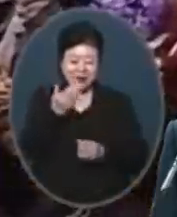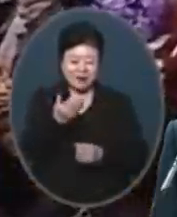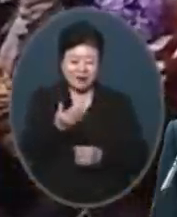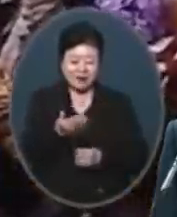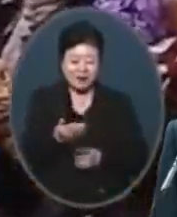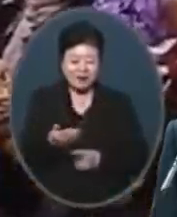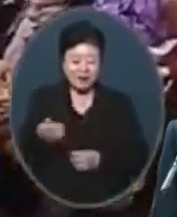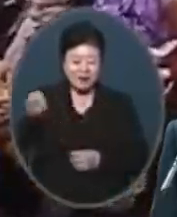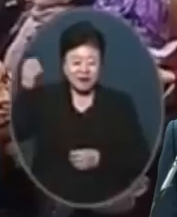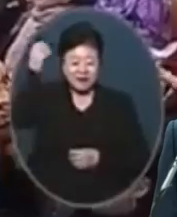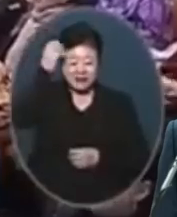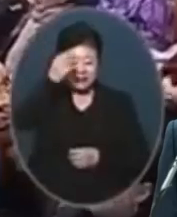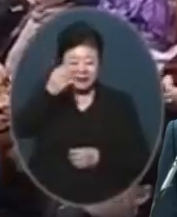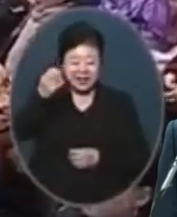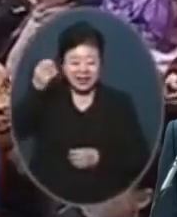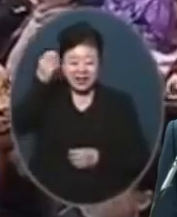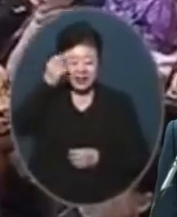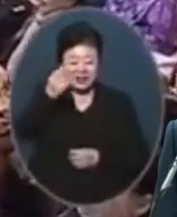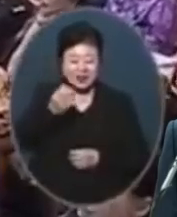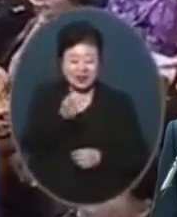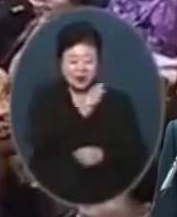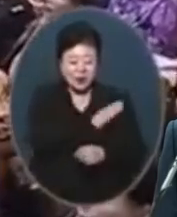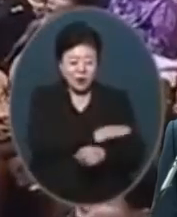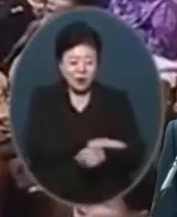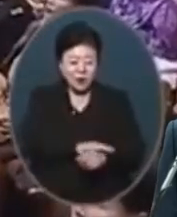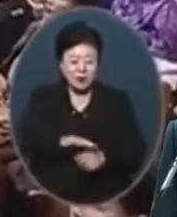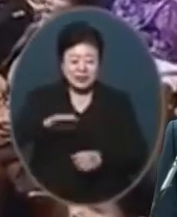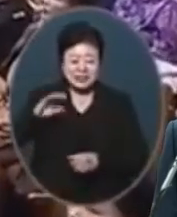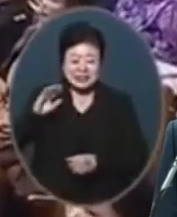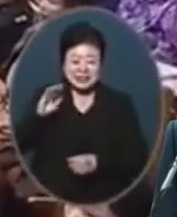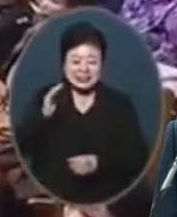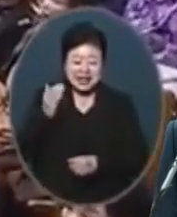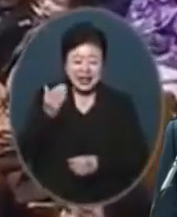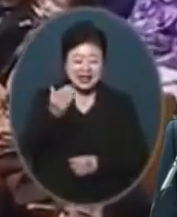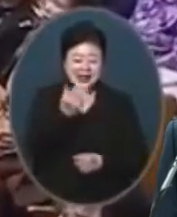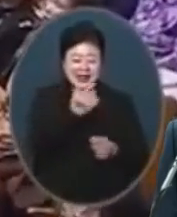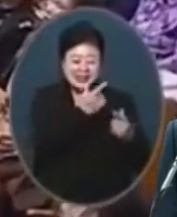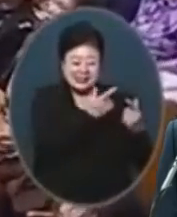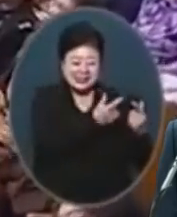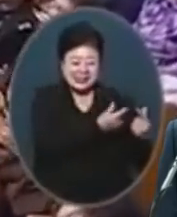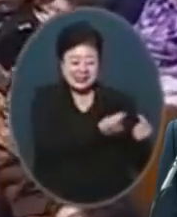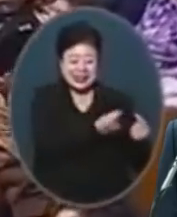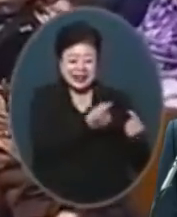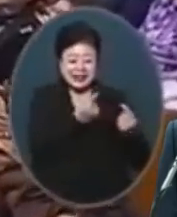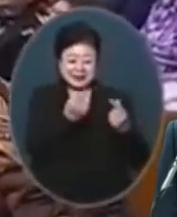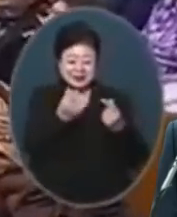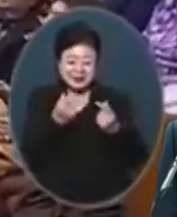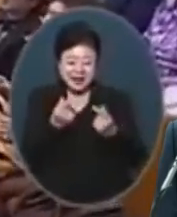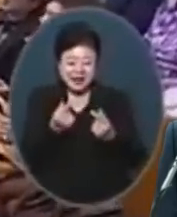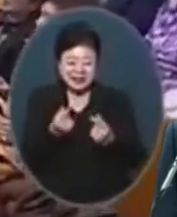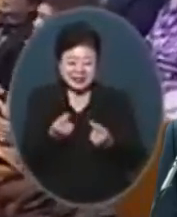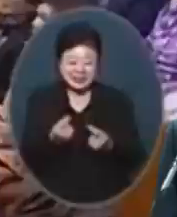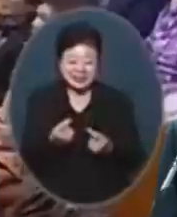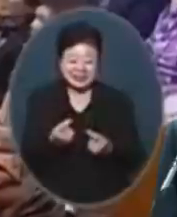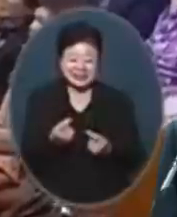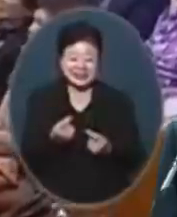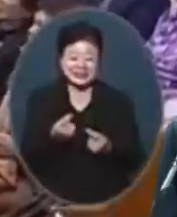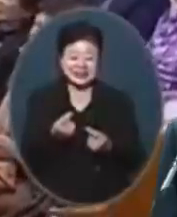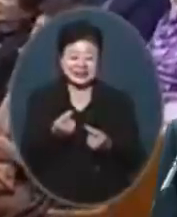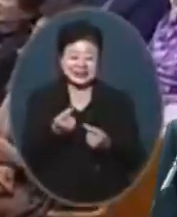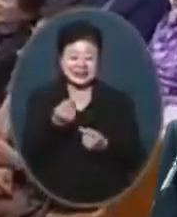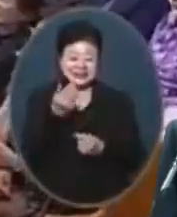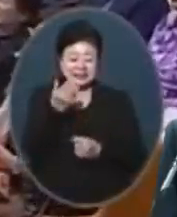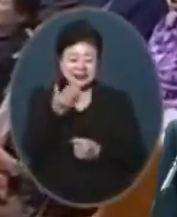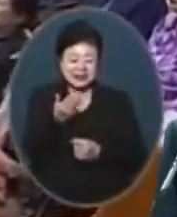자여 내 영혼이 잘 된 것이